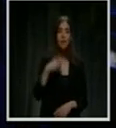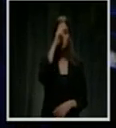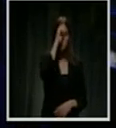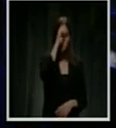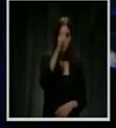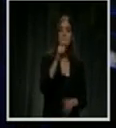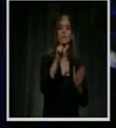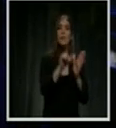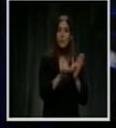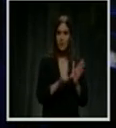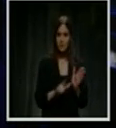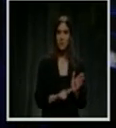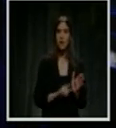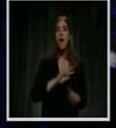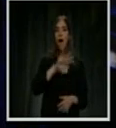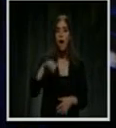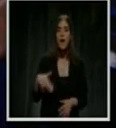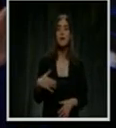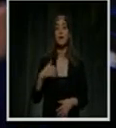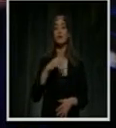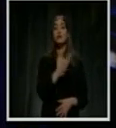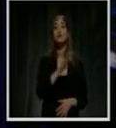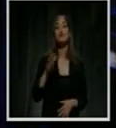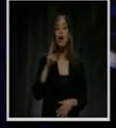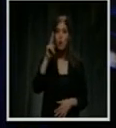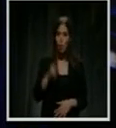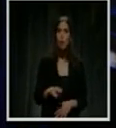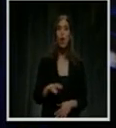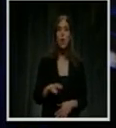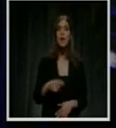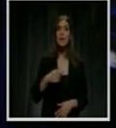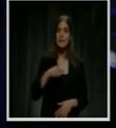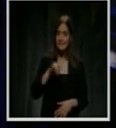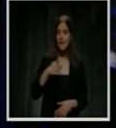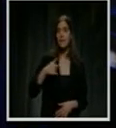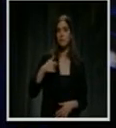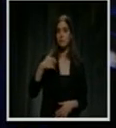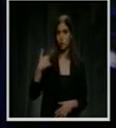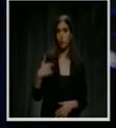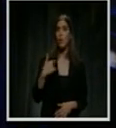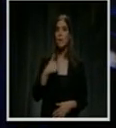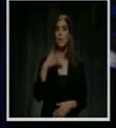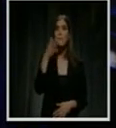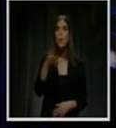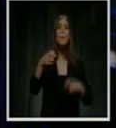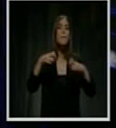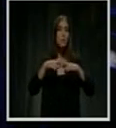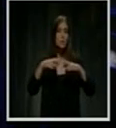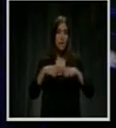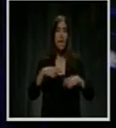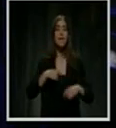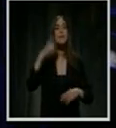l-ewwel kunsill li tratta dwar dan is-suġġett, jiena kont ċar anke fuq il-livell tekniku. Jekk tridu niġi Brussell u d-deċiżjoni tiegħi tkun dik li